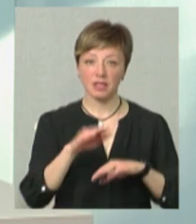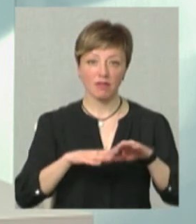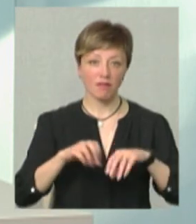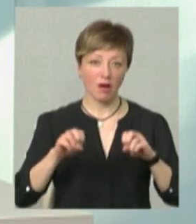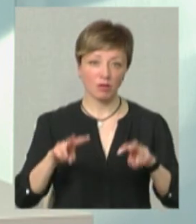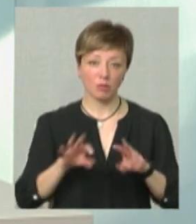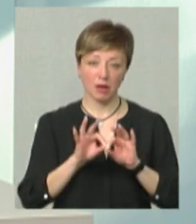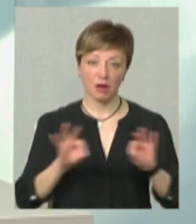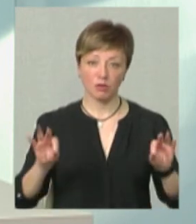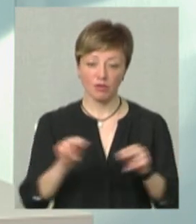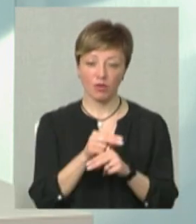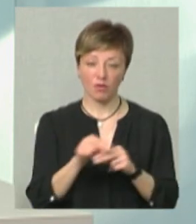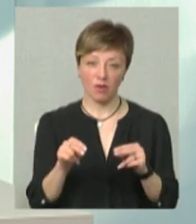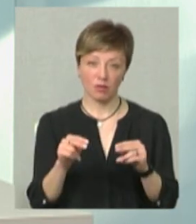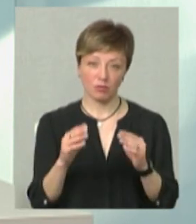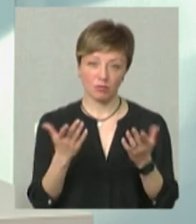і прекрасному